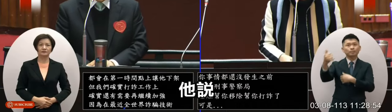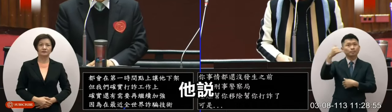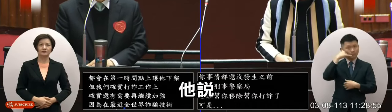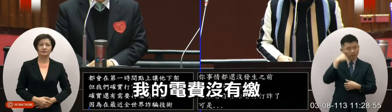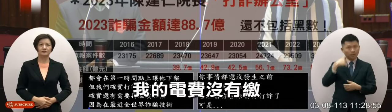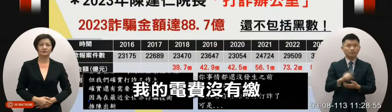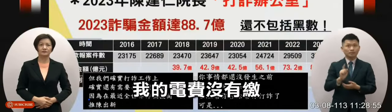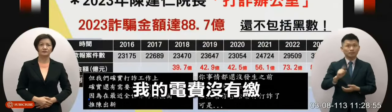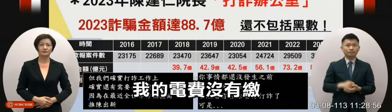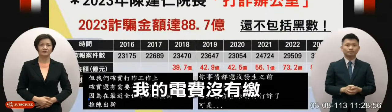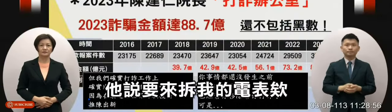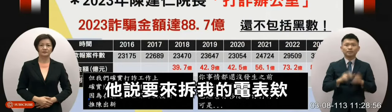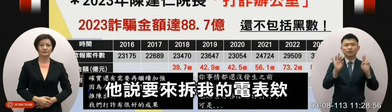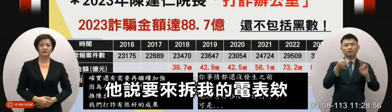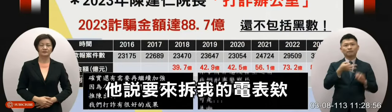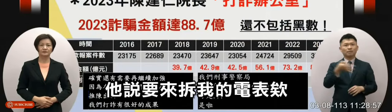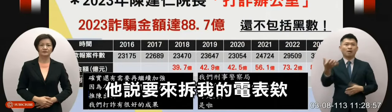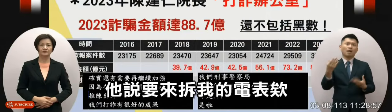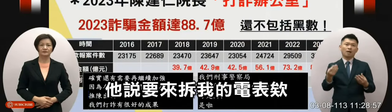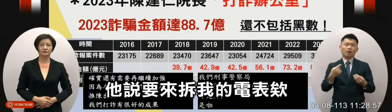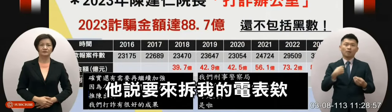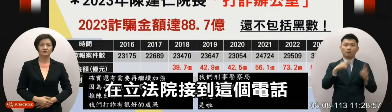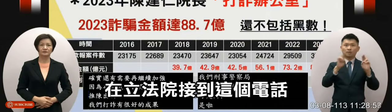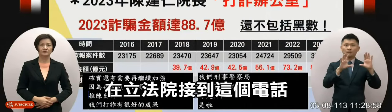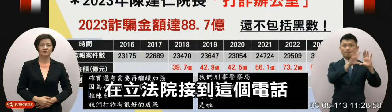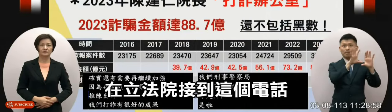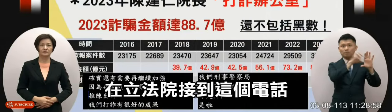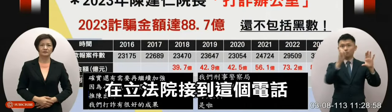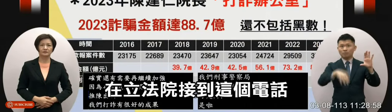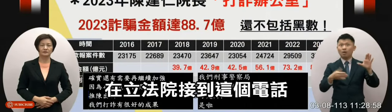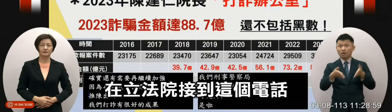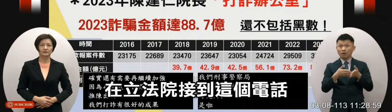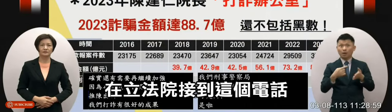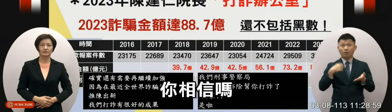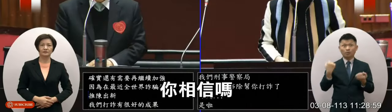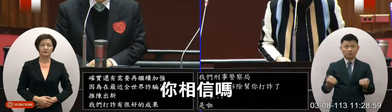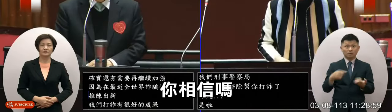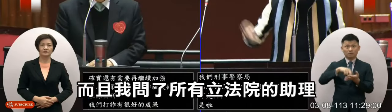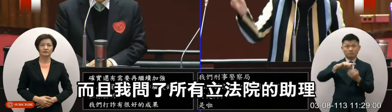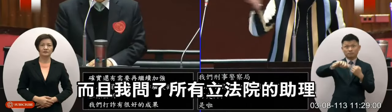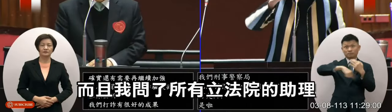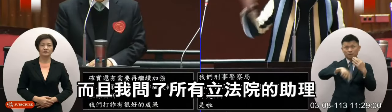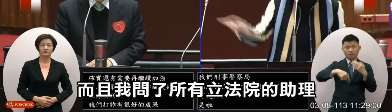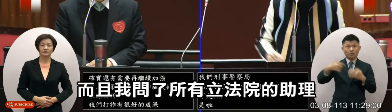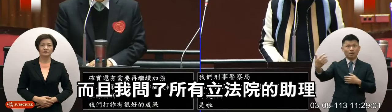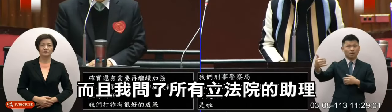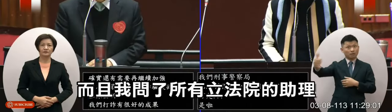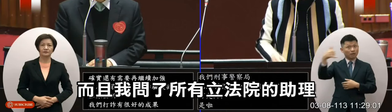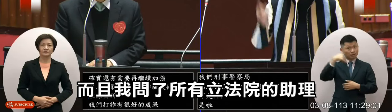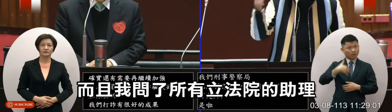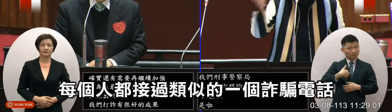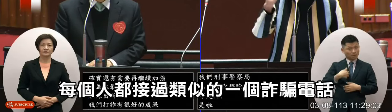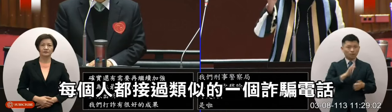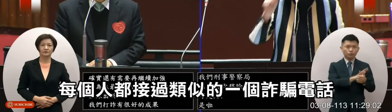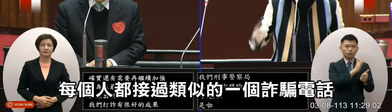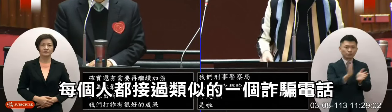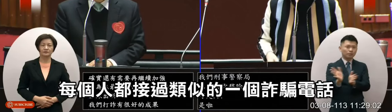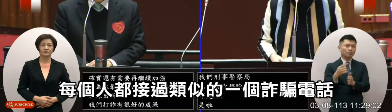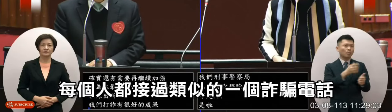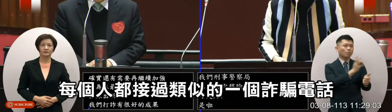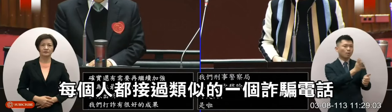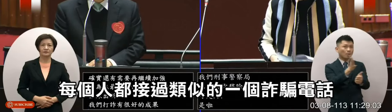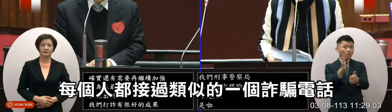说我的电费没有缴，他说要来拆我的电表在立法院接到这个电话，你相信吗？而且我问了所有立法院的助理，每个人都